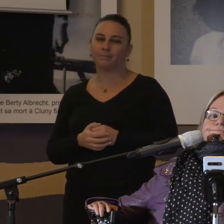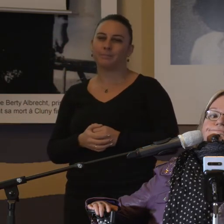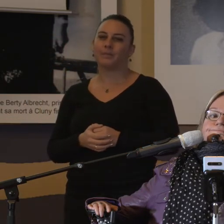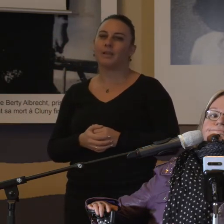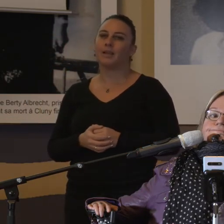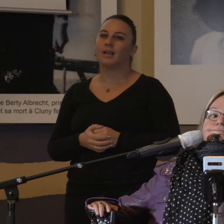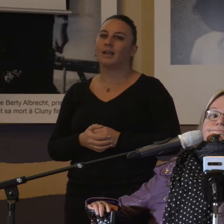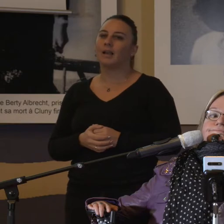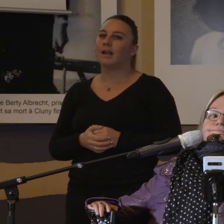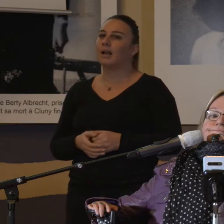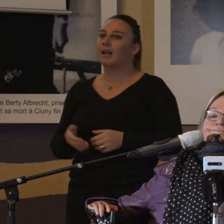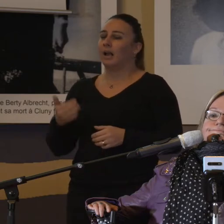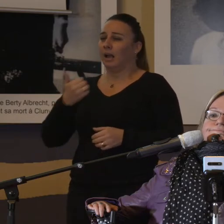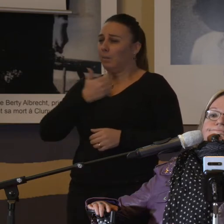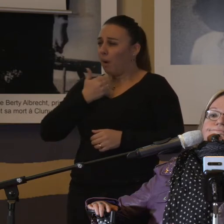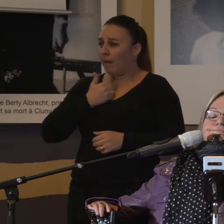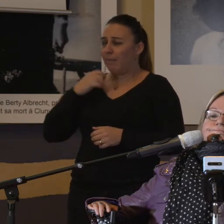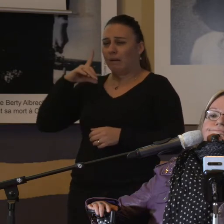et j'ai eu beaucoup de mal